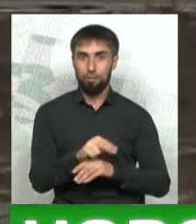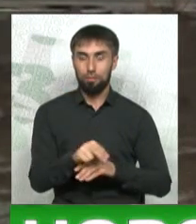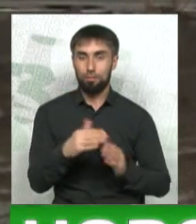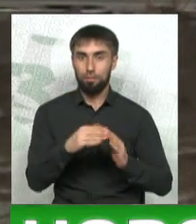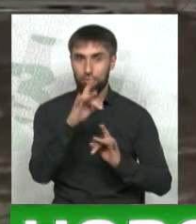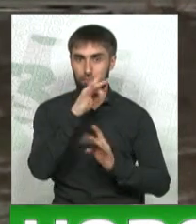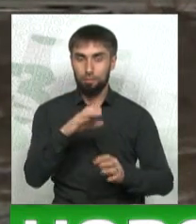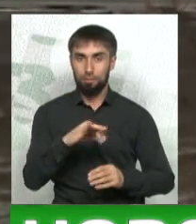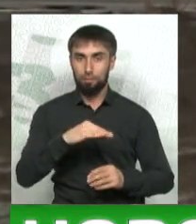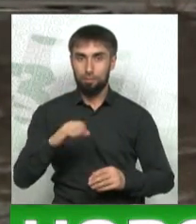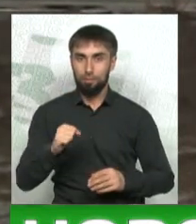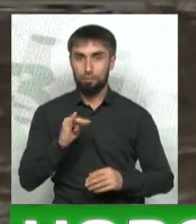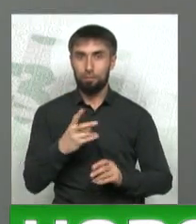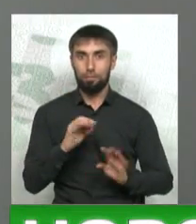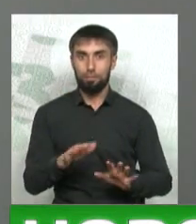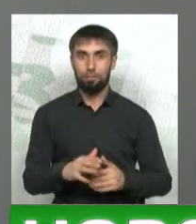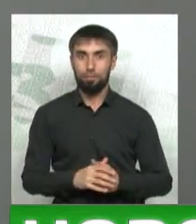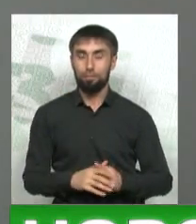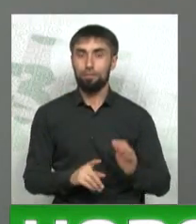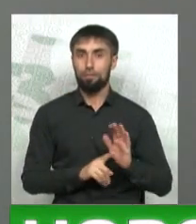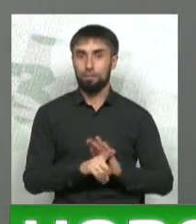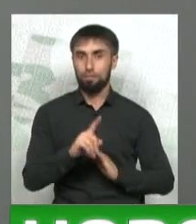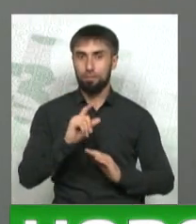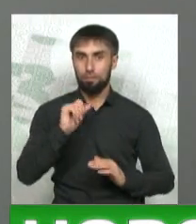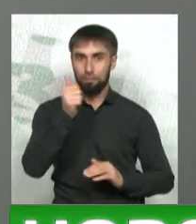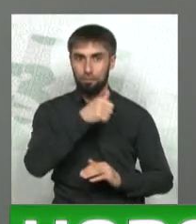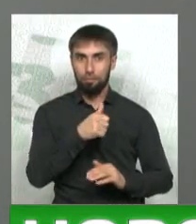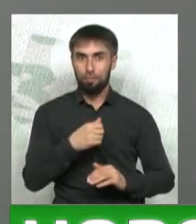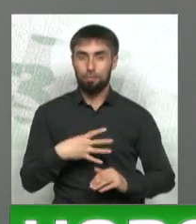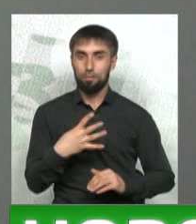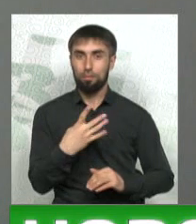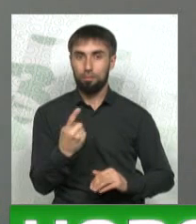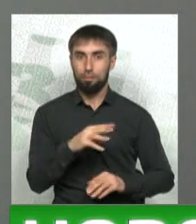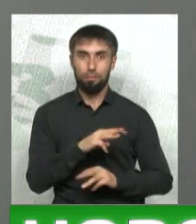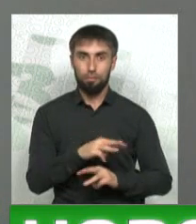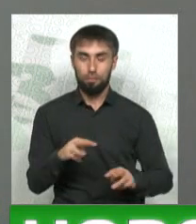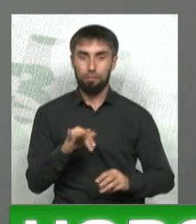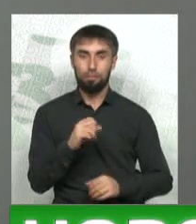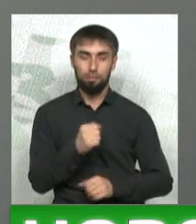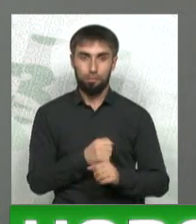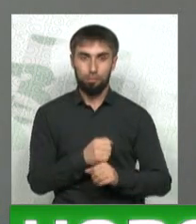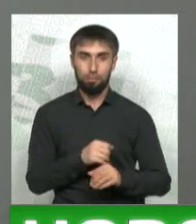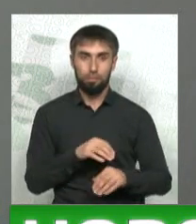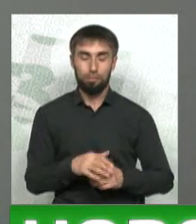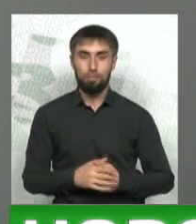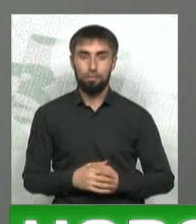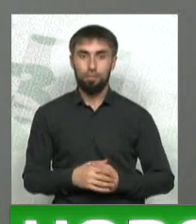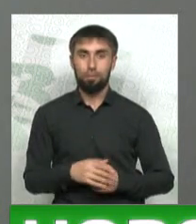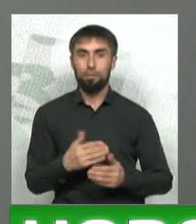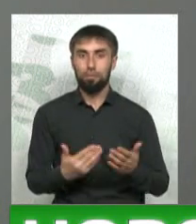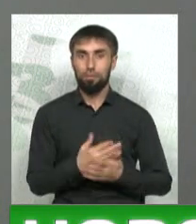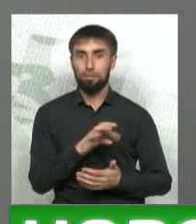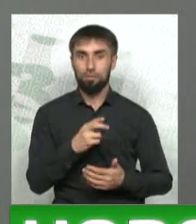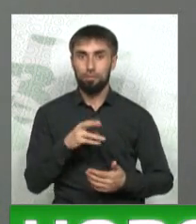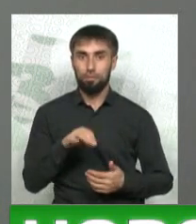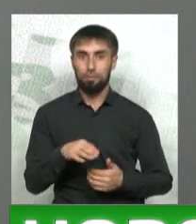Дома культуры Сунджи и не только. С начала года мы 41 миллион уже отработали по этим новым объектам. У